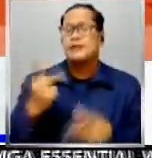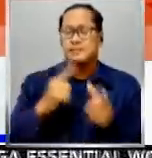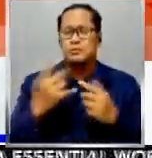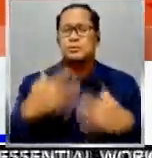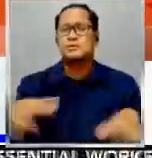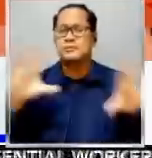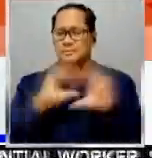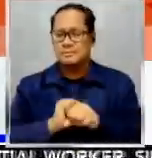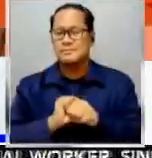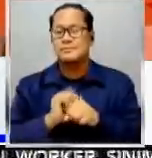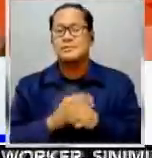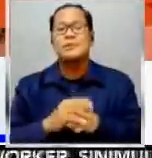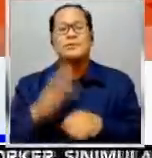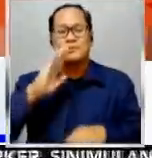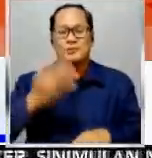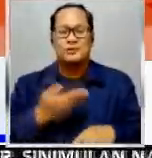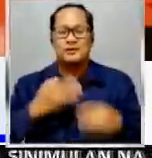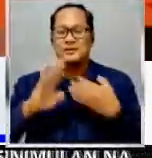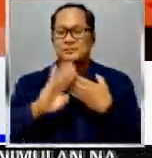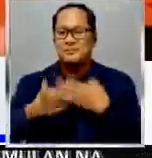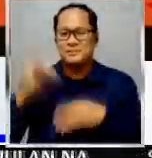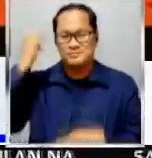back, John Lloyd Cruz.